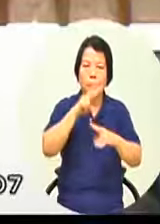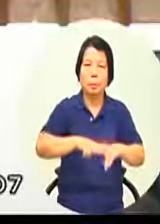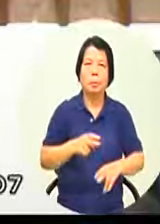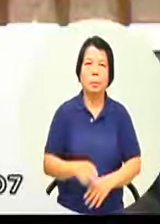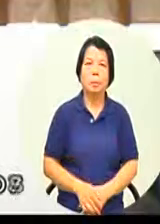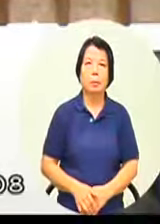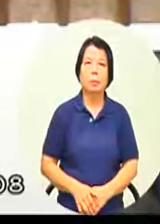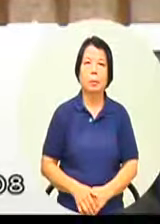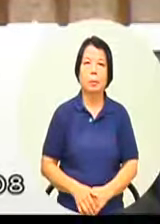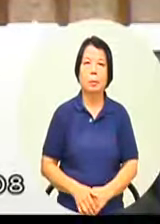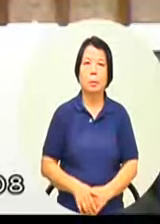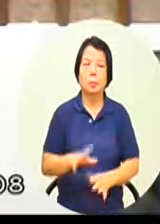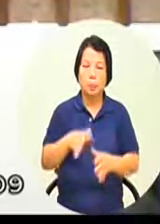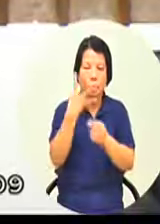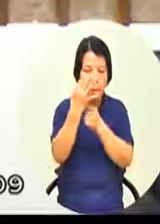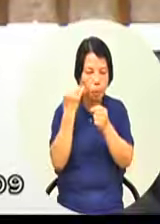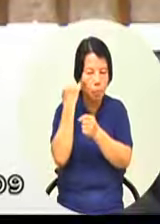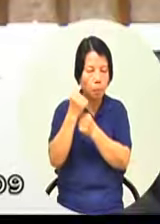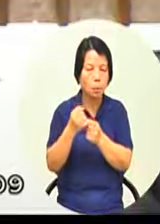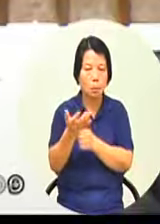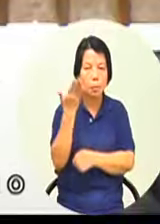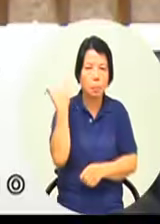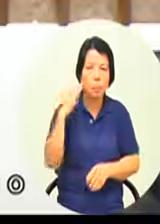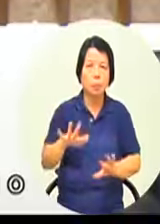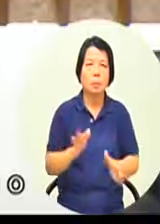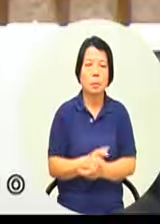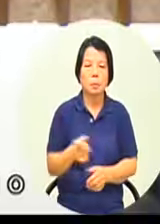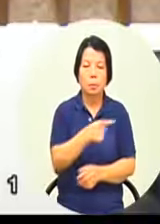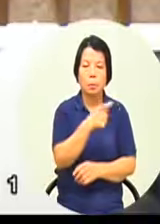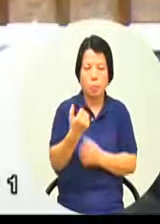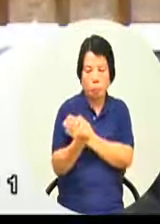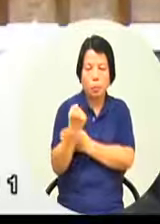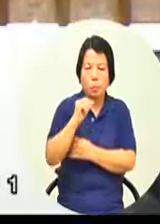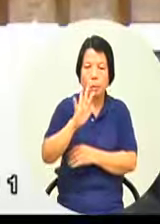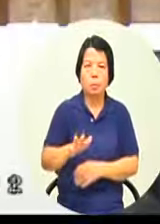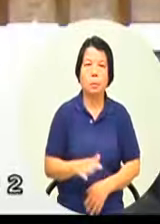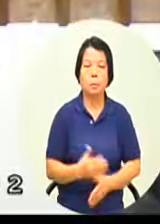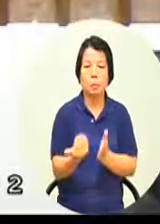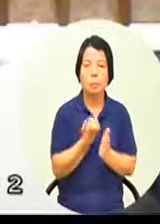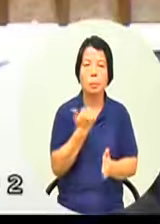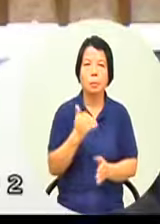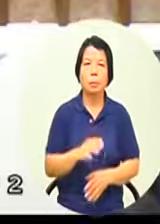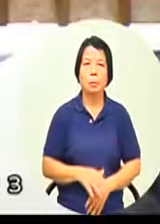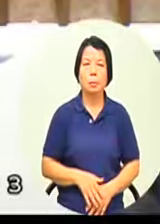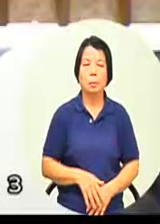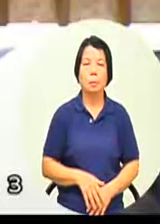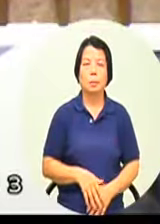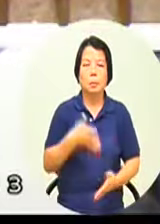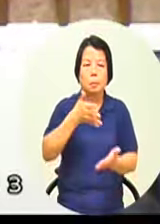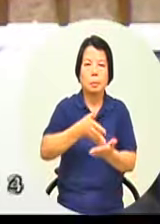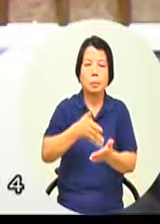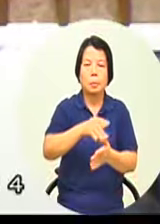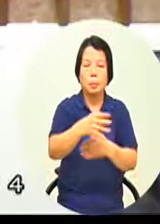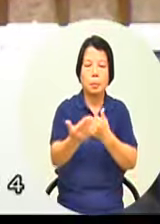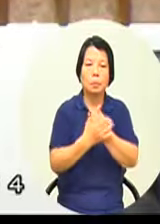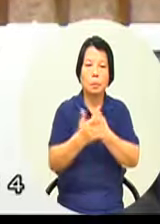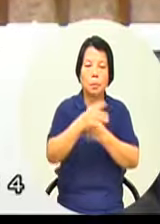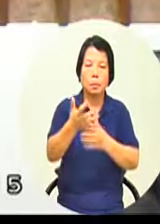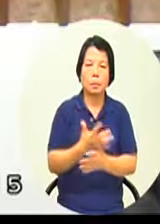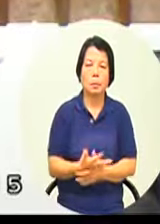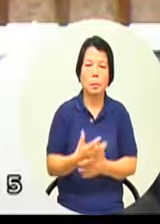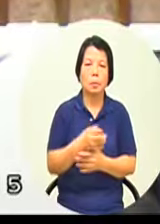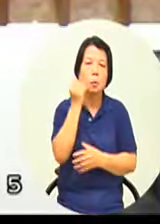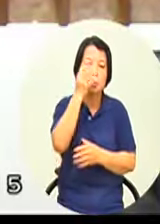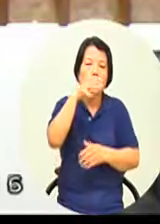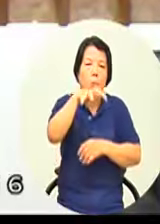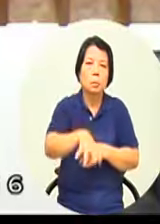那其实局长这几年来哦，我知道你也非常的努力了。那当然就是说我刚刚讲了，其实也在帮忙我们的观光局，因为现